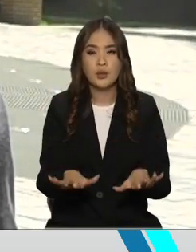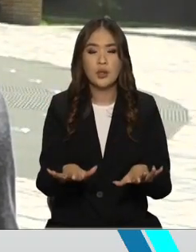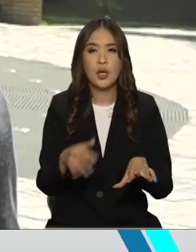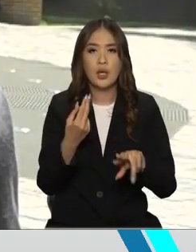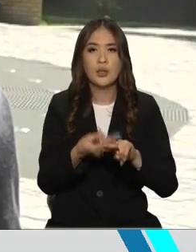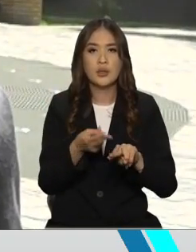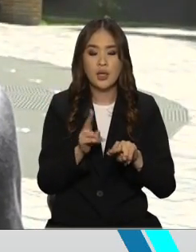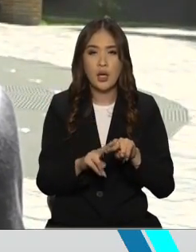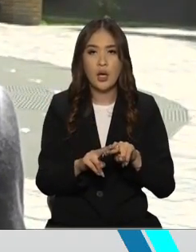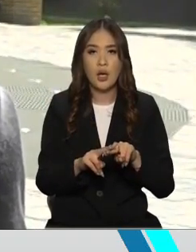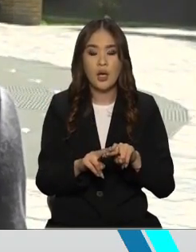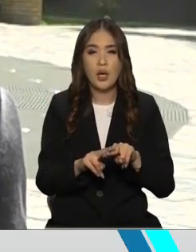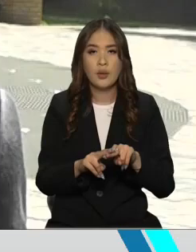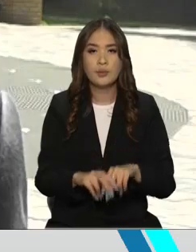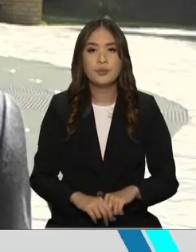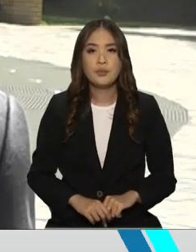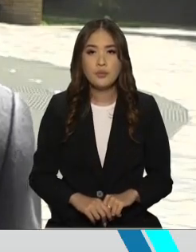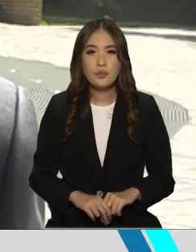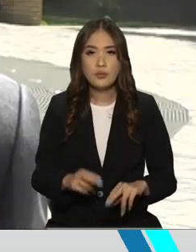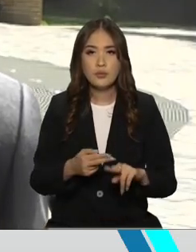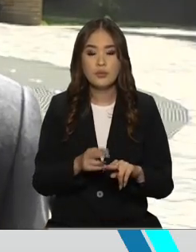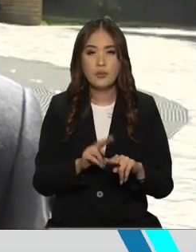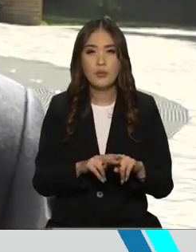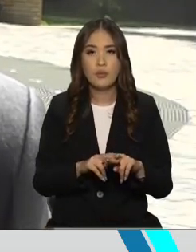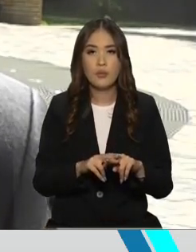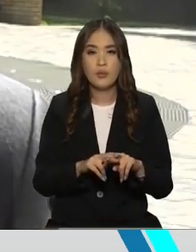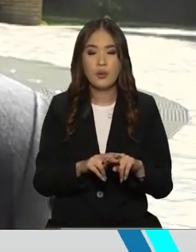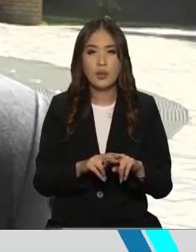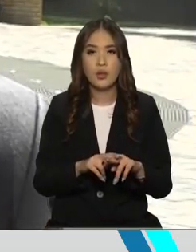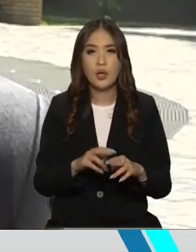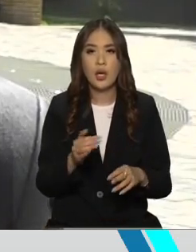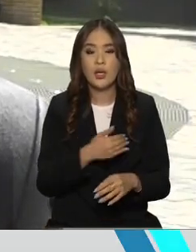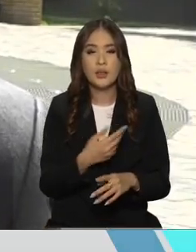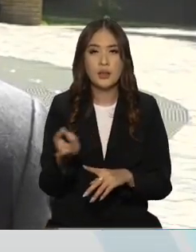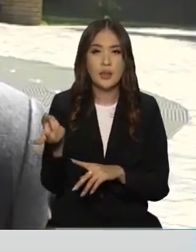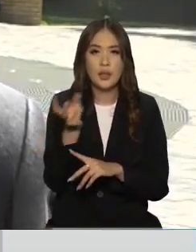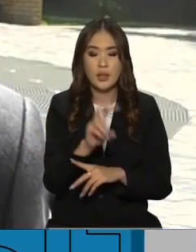сөйтіп Құран бағыштап, әумин деп келген мақсатымыз бар.